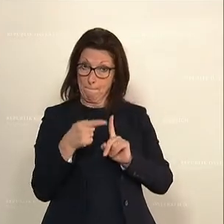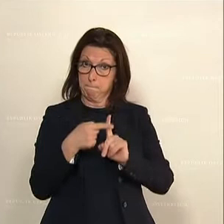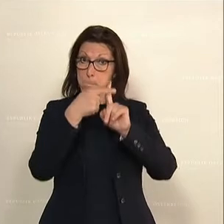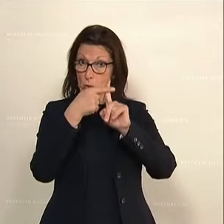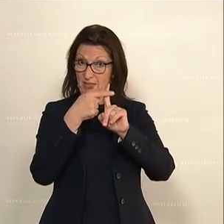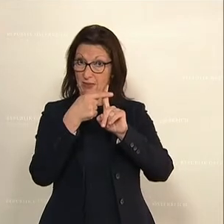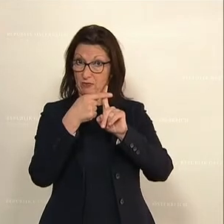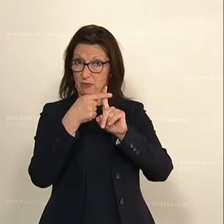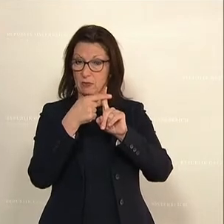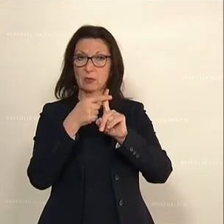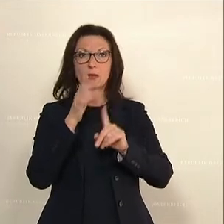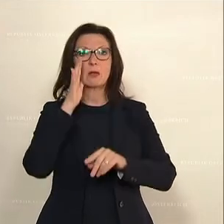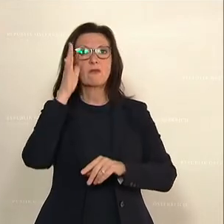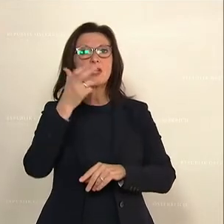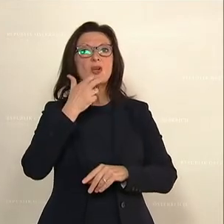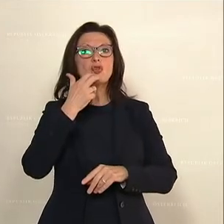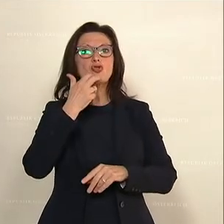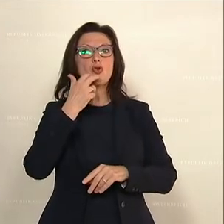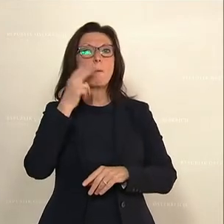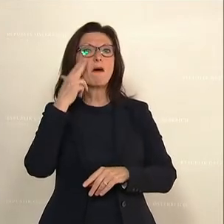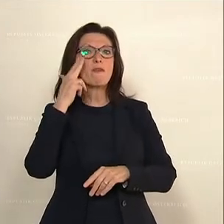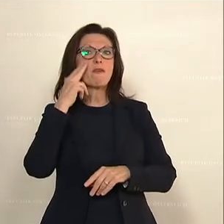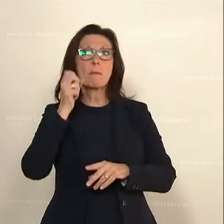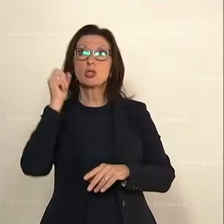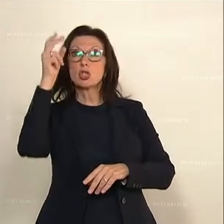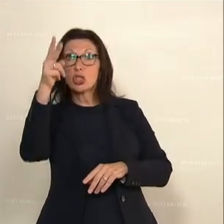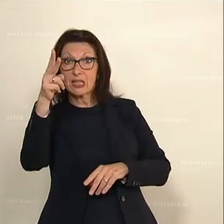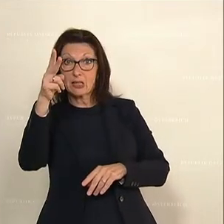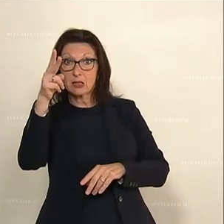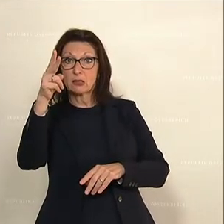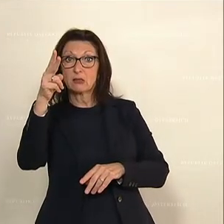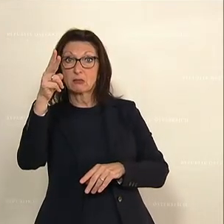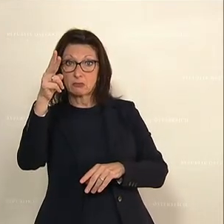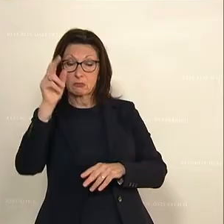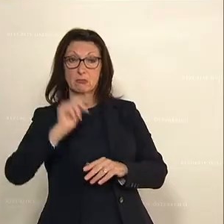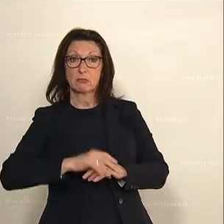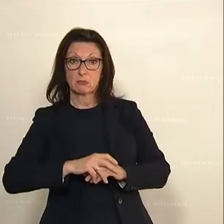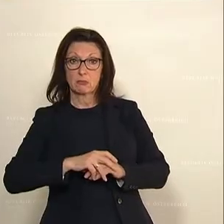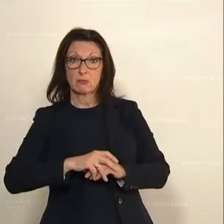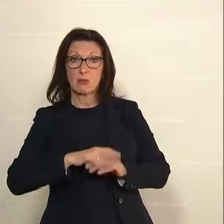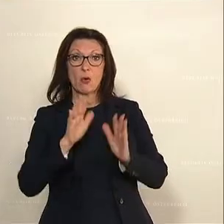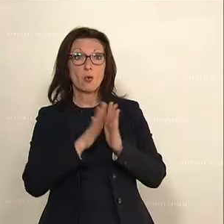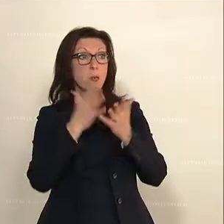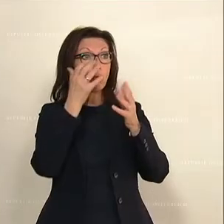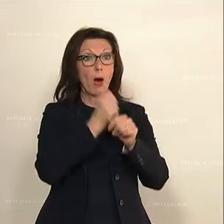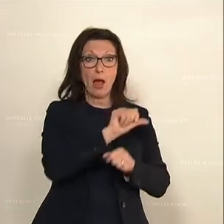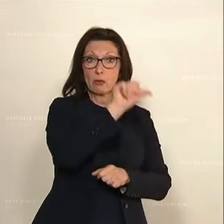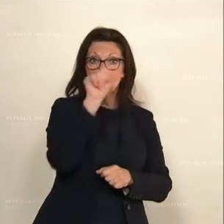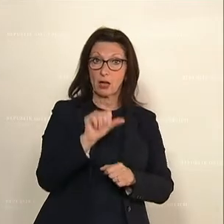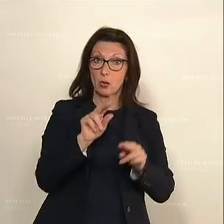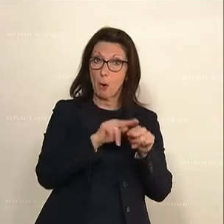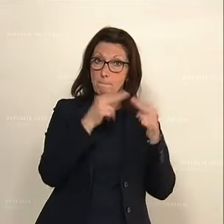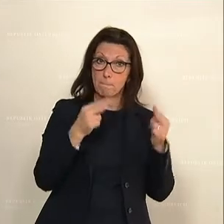dann zum einen an die Stromlieferanten geschickt und zum anderen an die Buchhaltungsagentur des